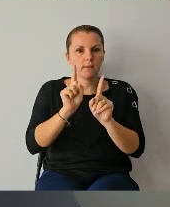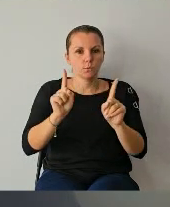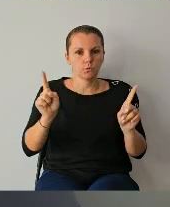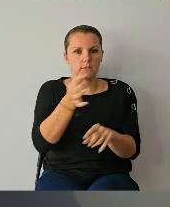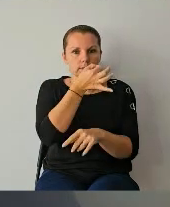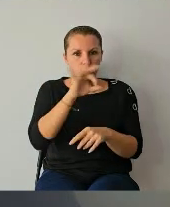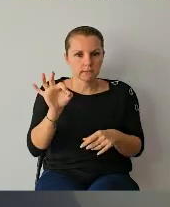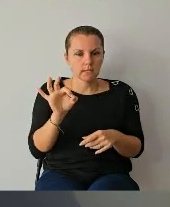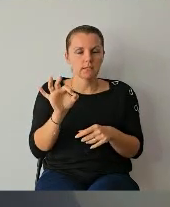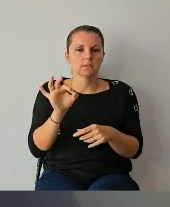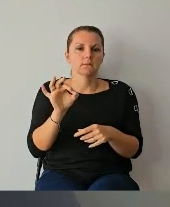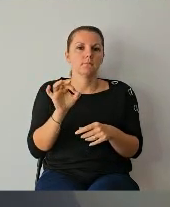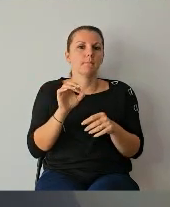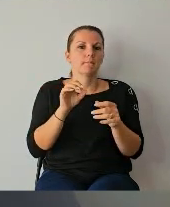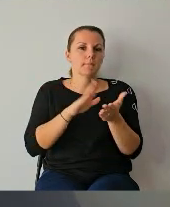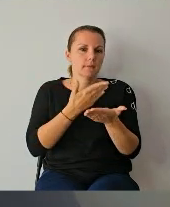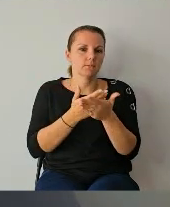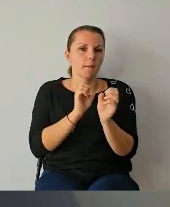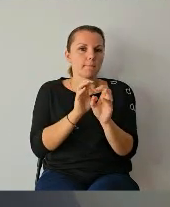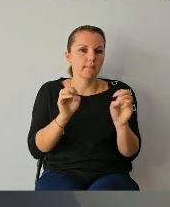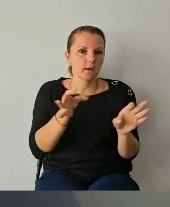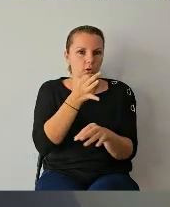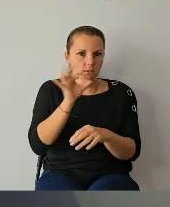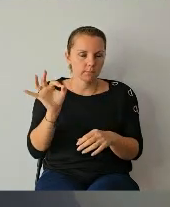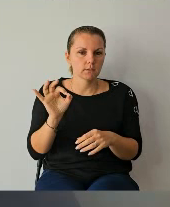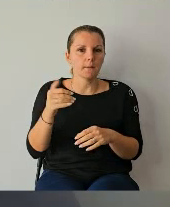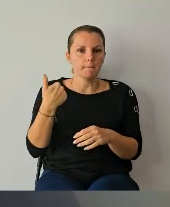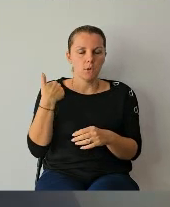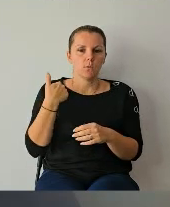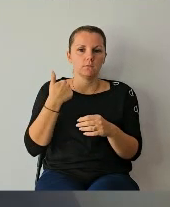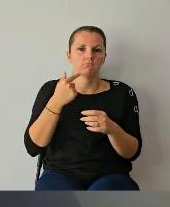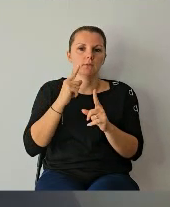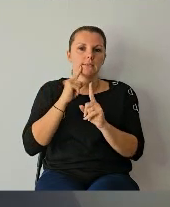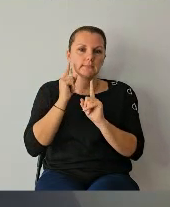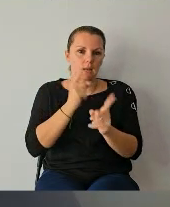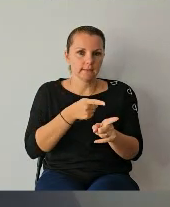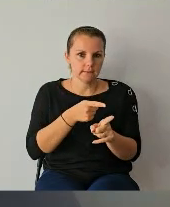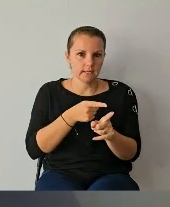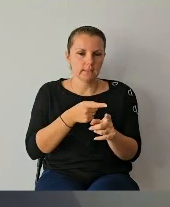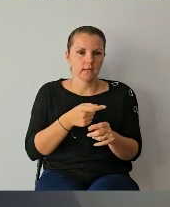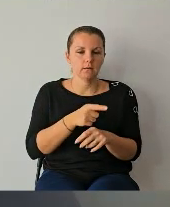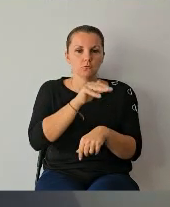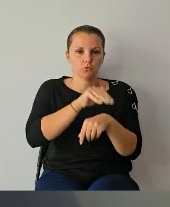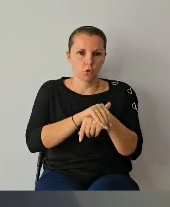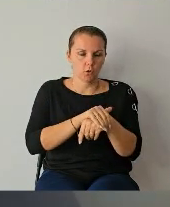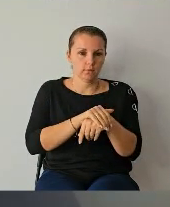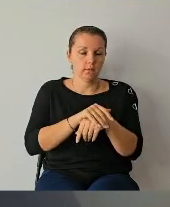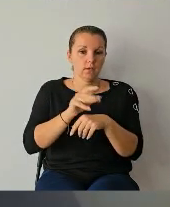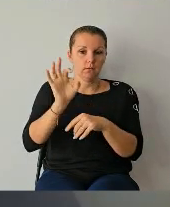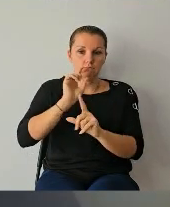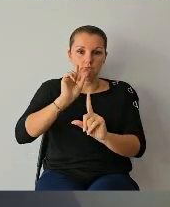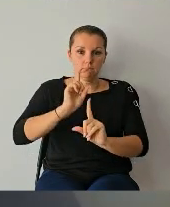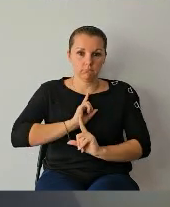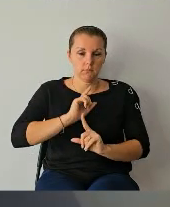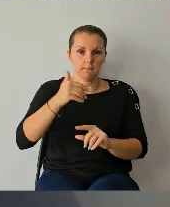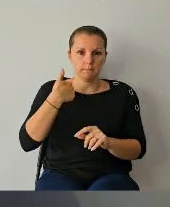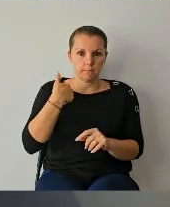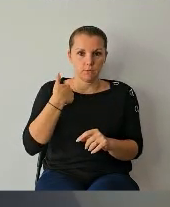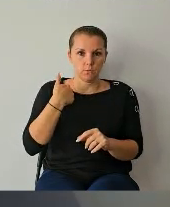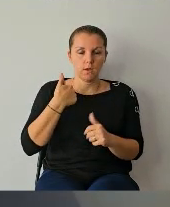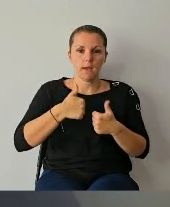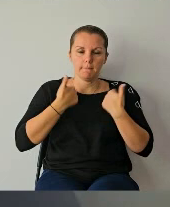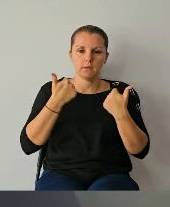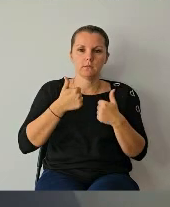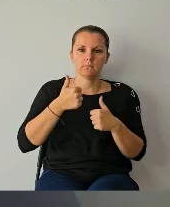w tym pedagogów specjalnych. Wydane zostały zalecenia. Zgodnie z zaleceniami było, żeby